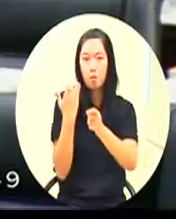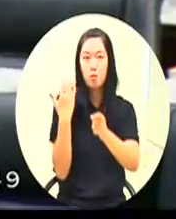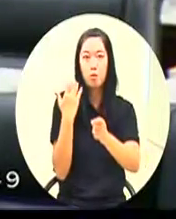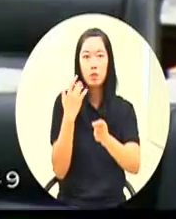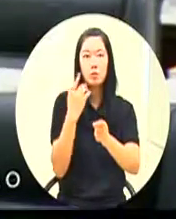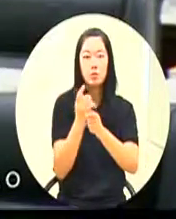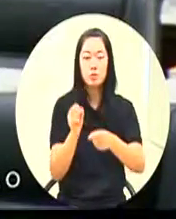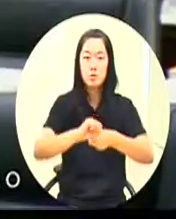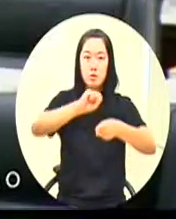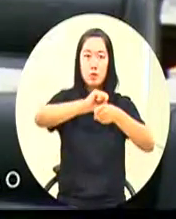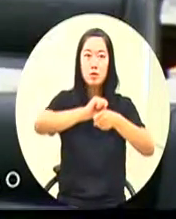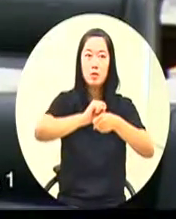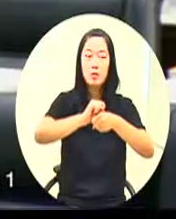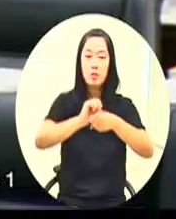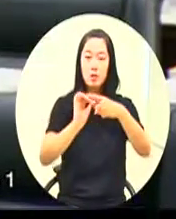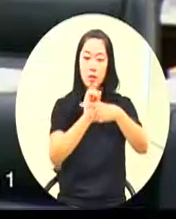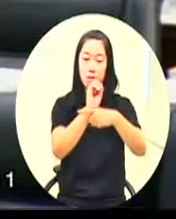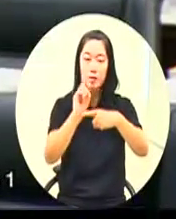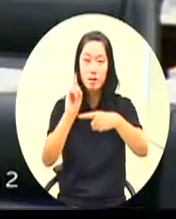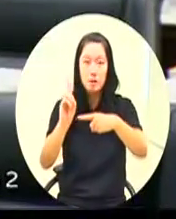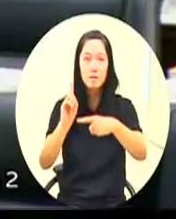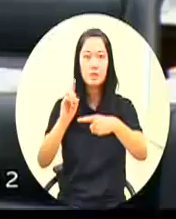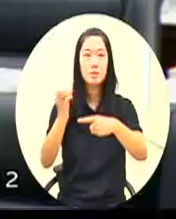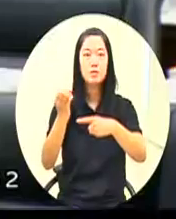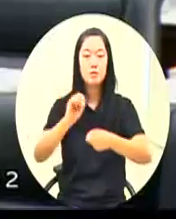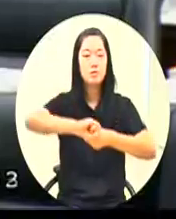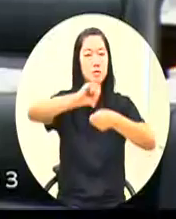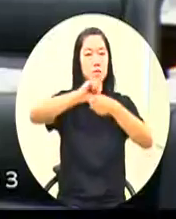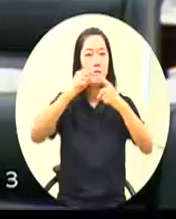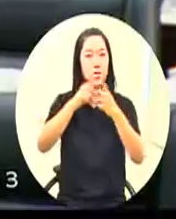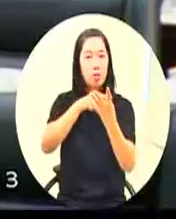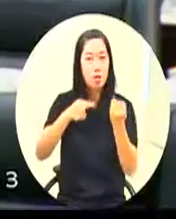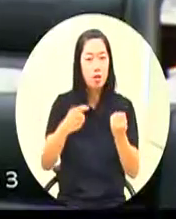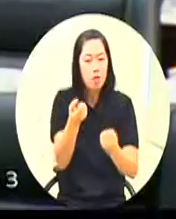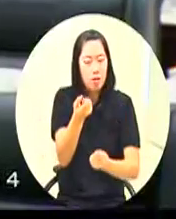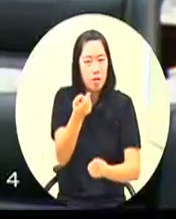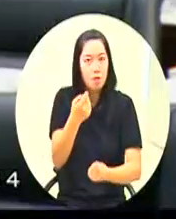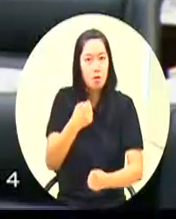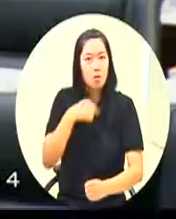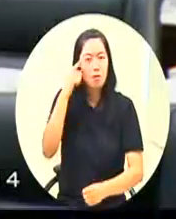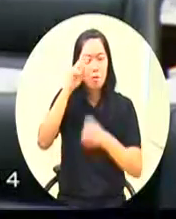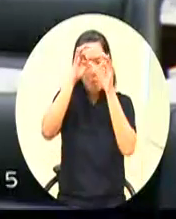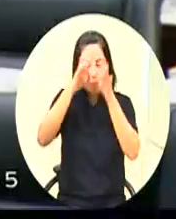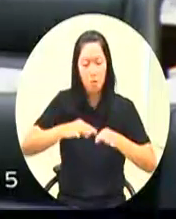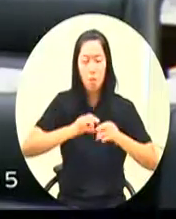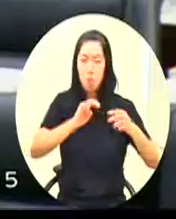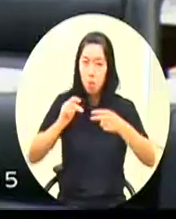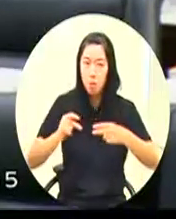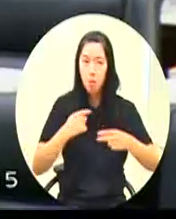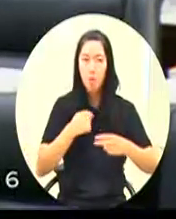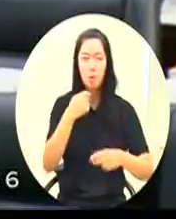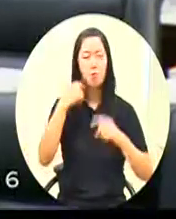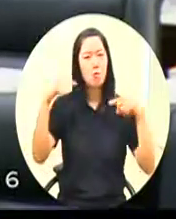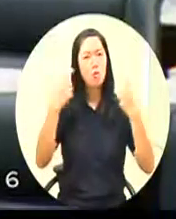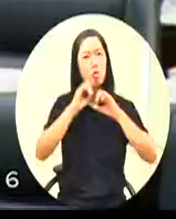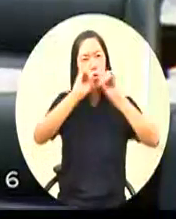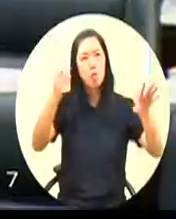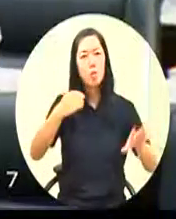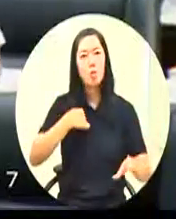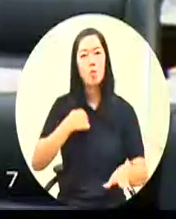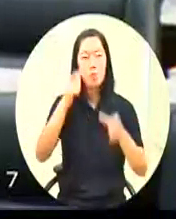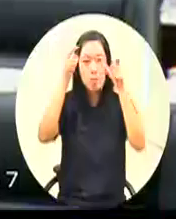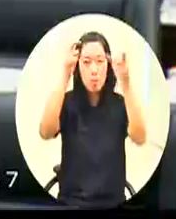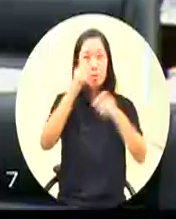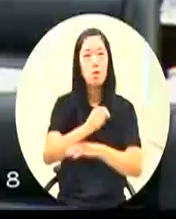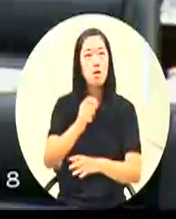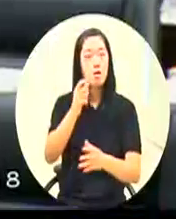0.7%， 是六都里面增加人口最少。那我们要反思啊，我们常讲我们是宜居城市，为什么办了十年的